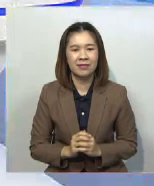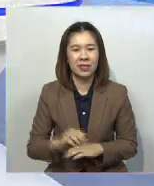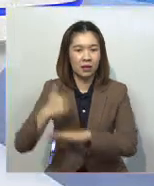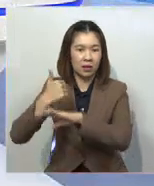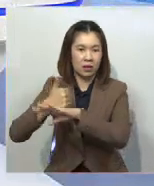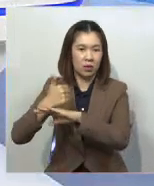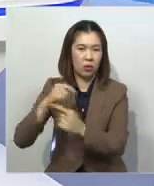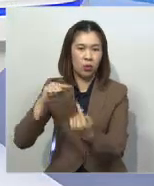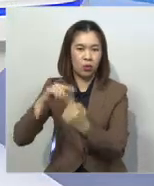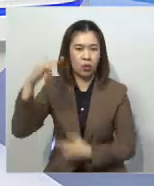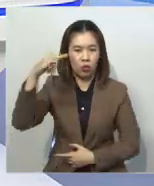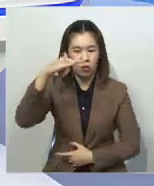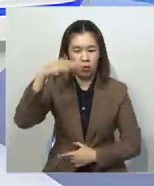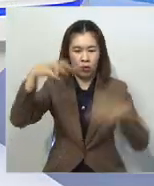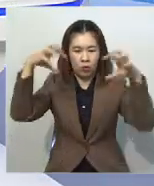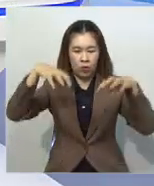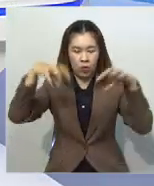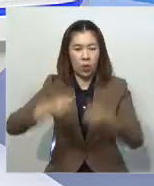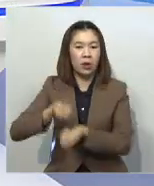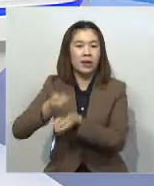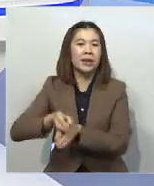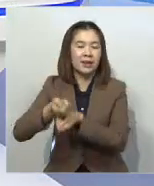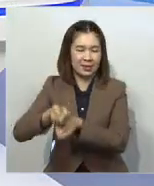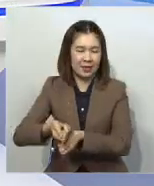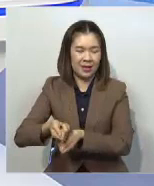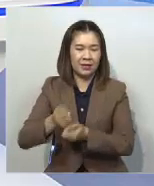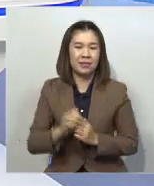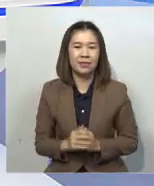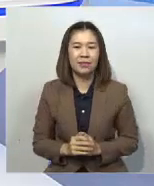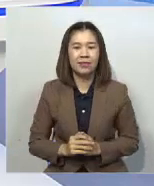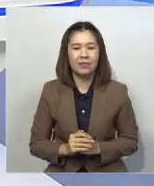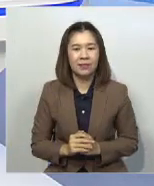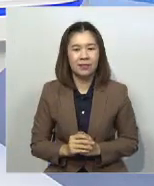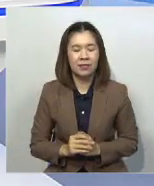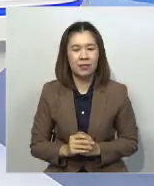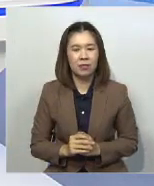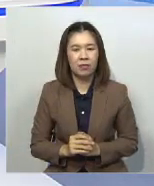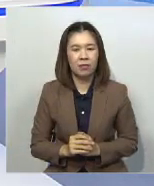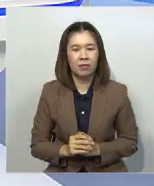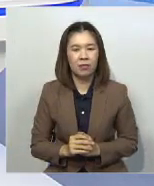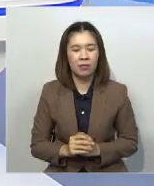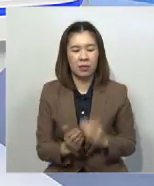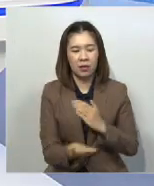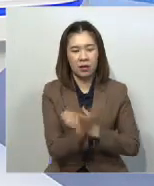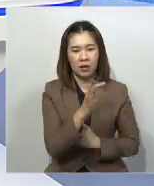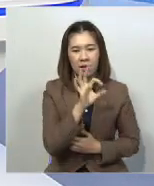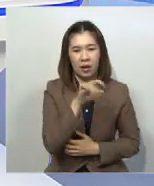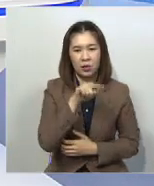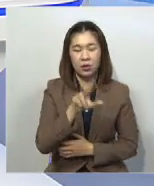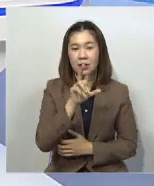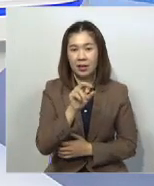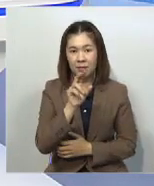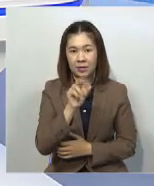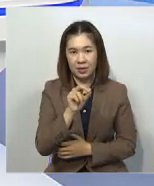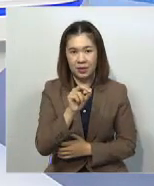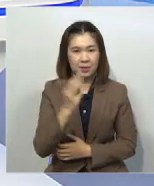ะอธิบดีกรมฝนหลวงและการบินเกษตรนะคะคุณสุรศรีกิติมนทนนะคะเบื้องต้นเนี่ยคือเมื่อ9โมงครึ่ง9นาฬิก